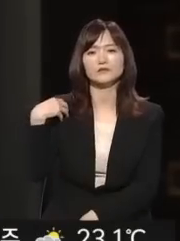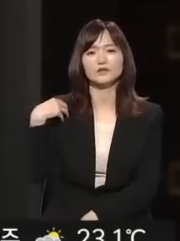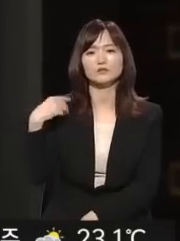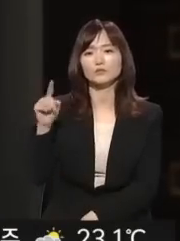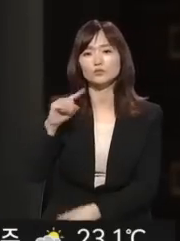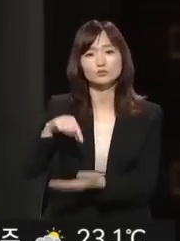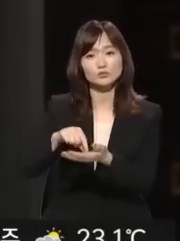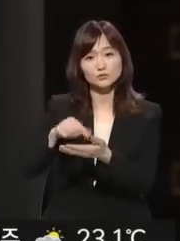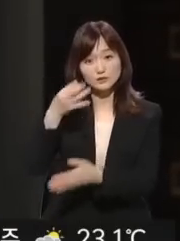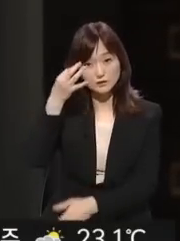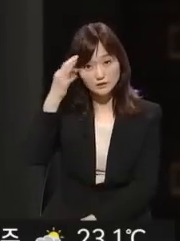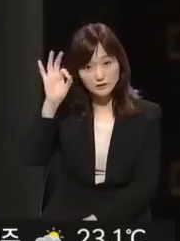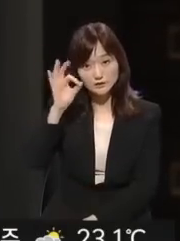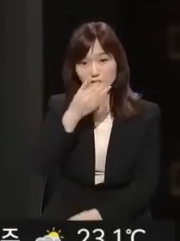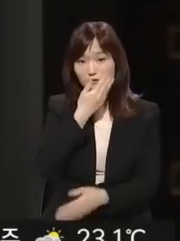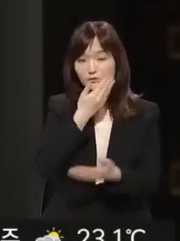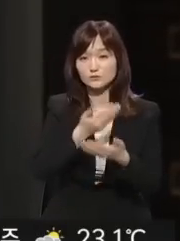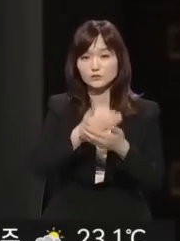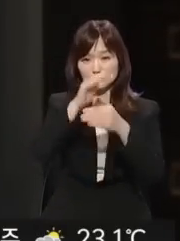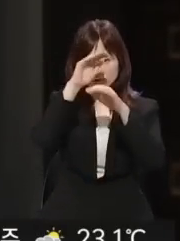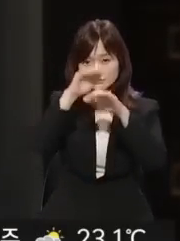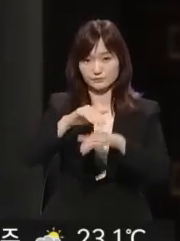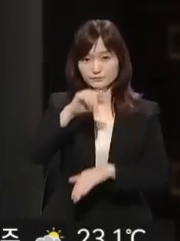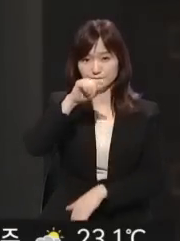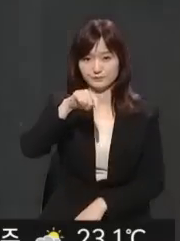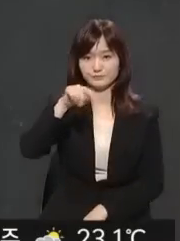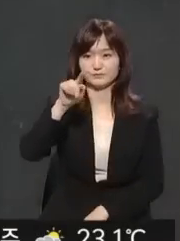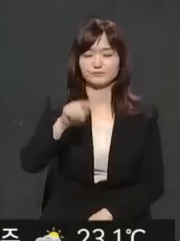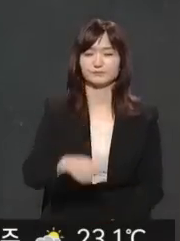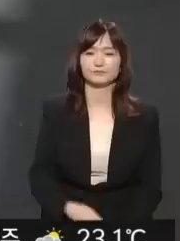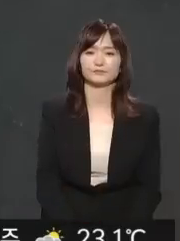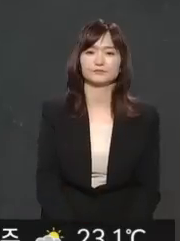인정이 된 걸까요 체크 포인트 짚어보죠